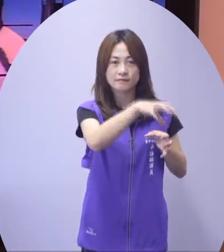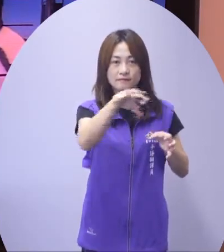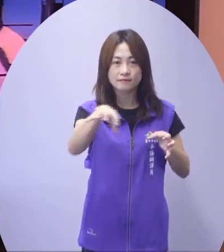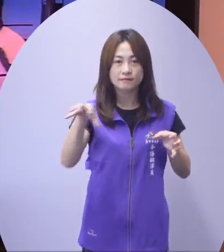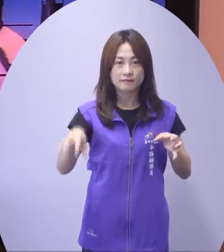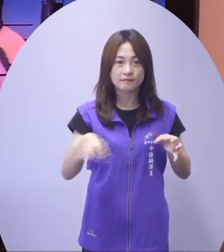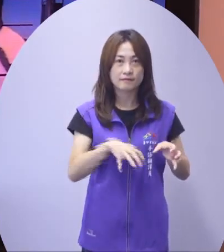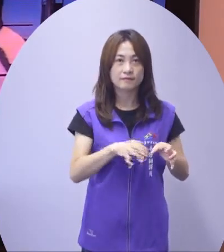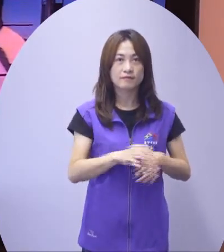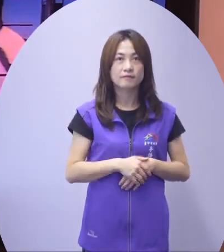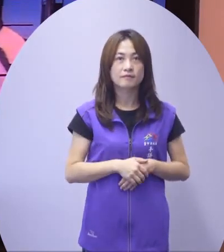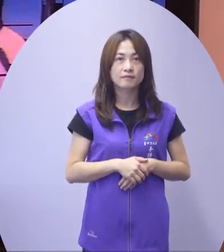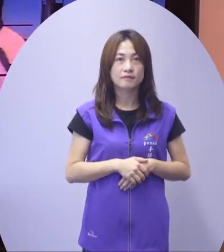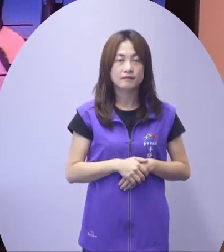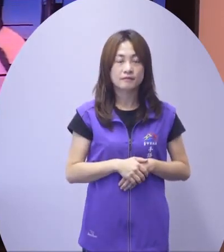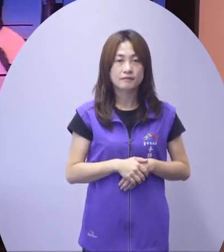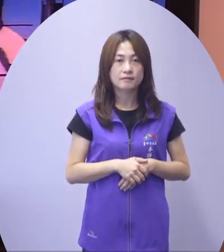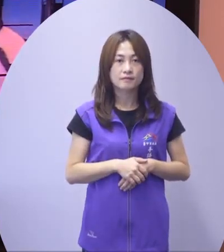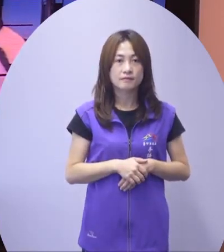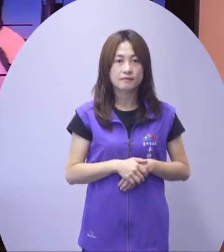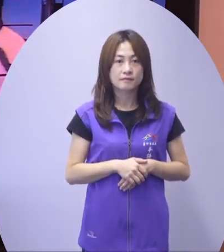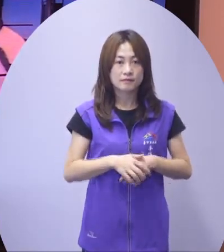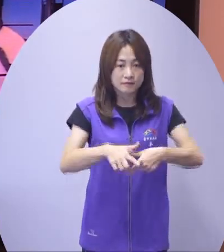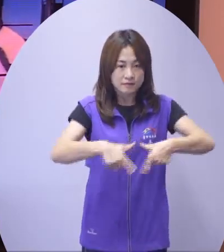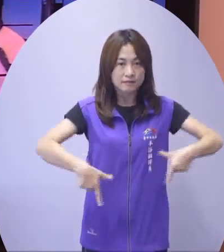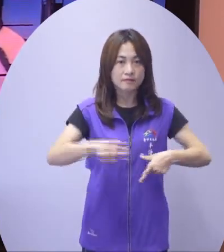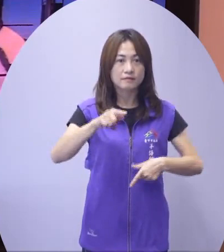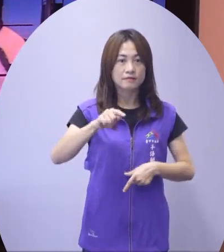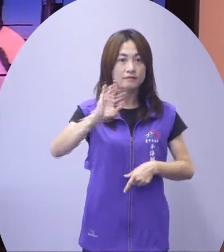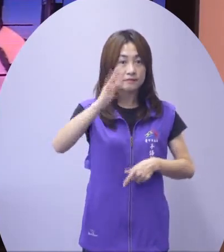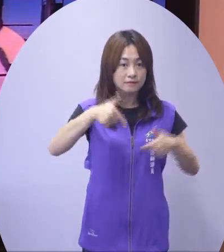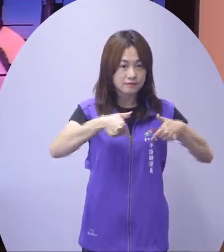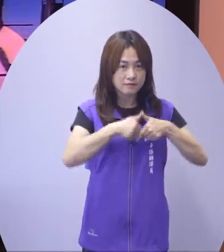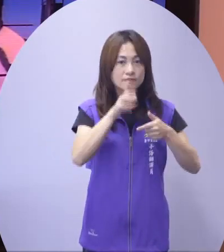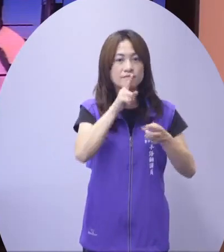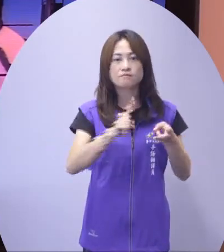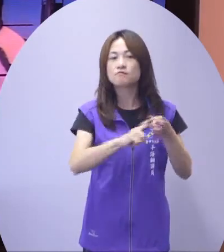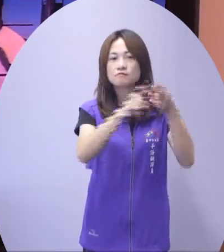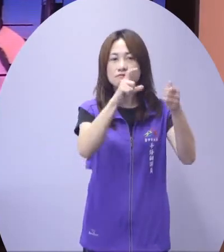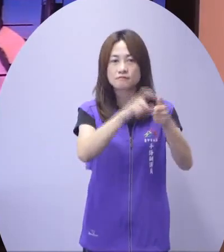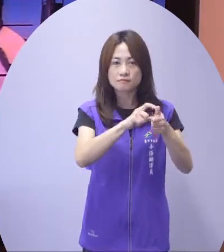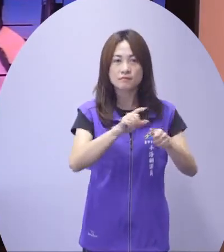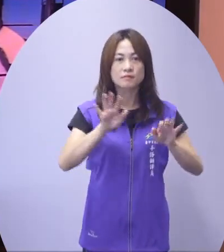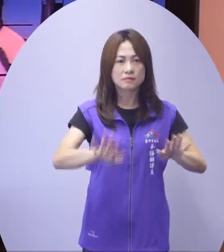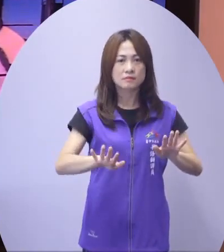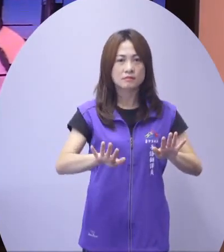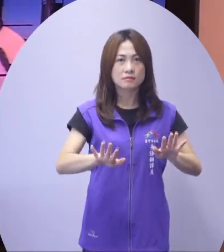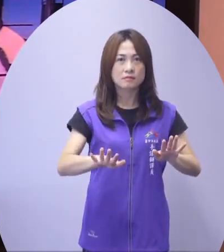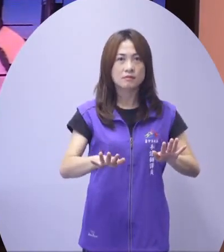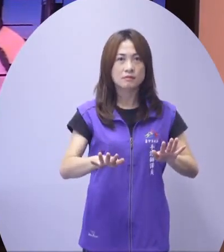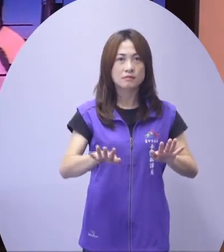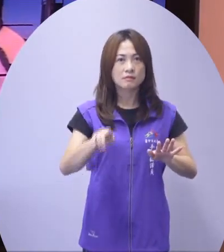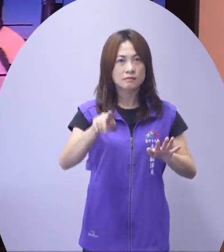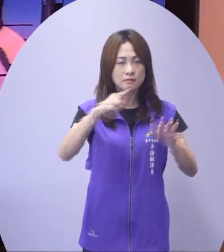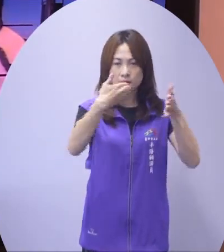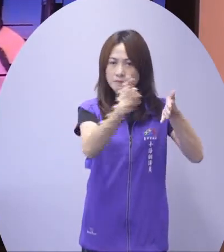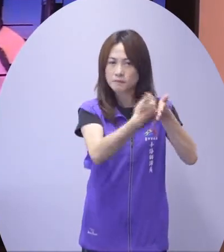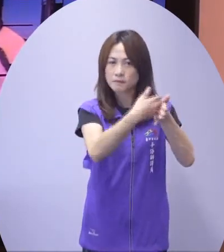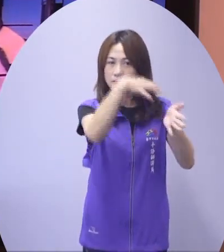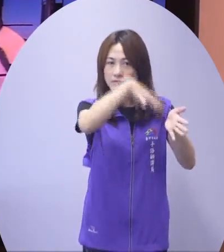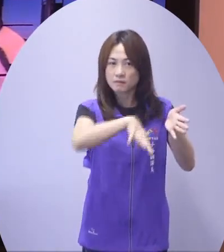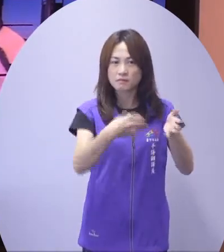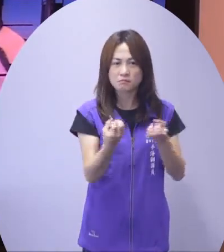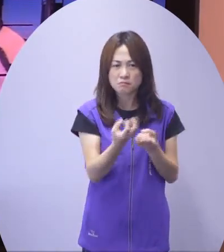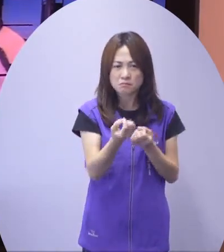星是我们的主花坛。那当然这照片下面花还没有开哦，现在花已经盛开了。好，那大家可以看到红心皇后腾空而